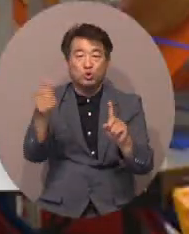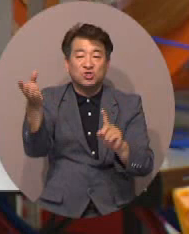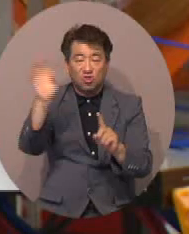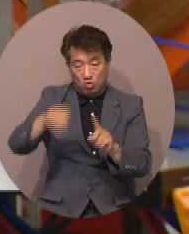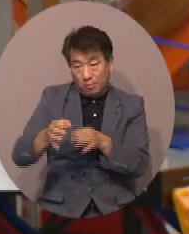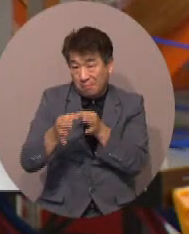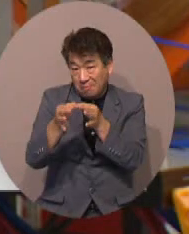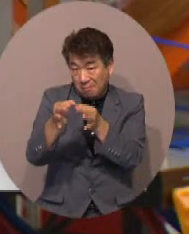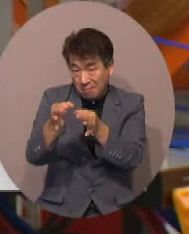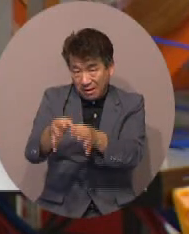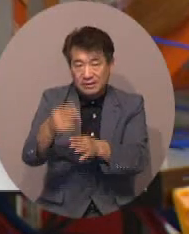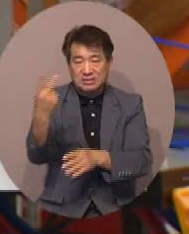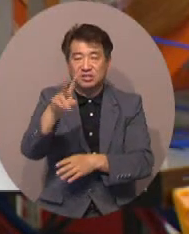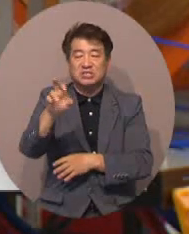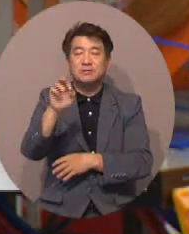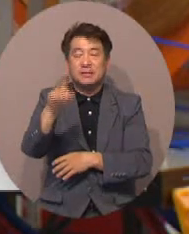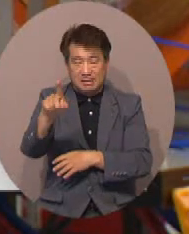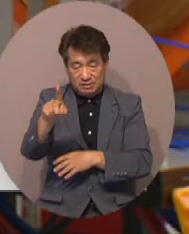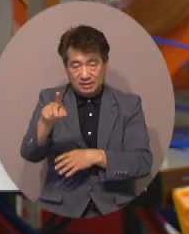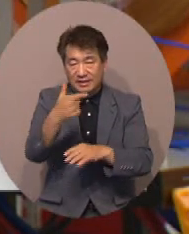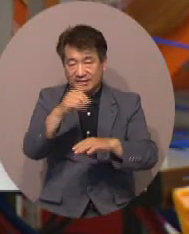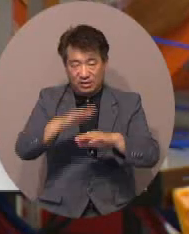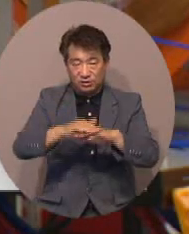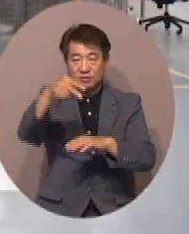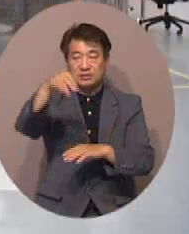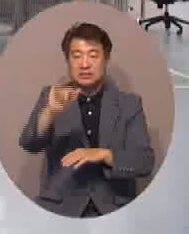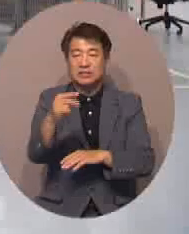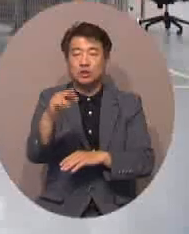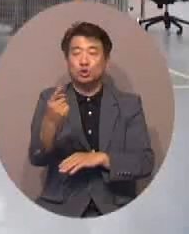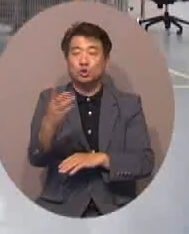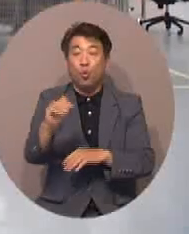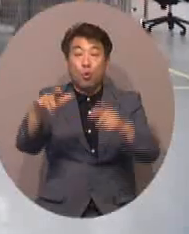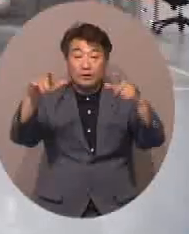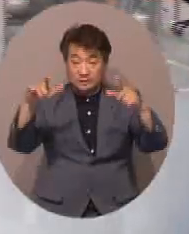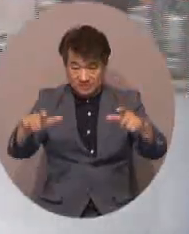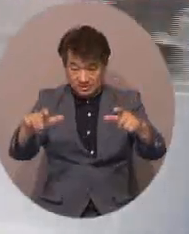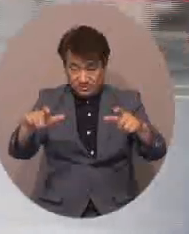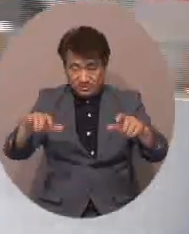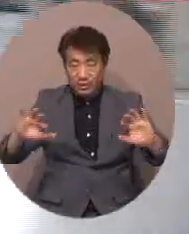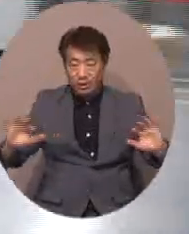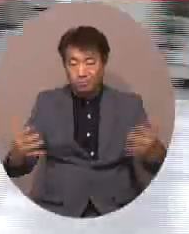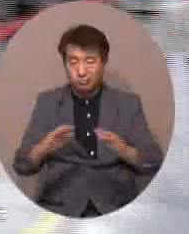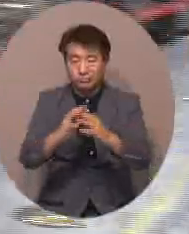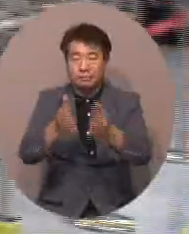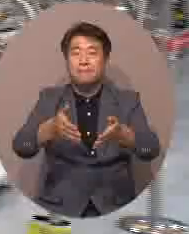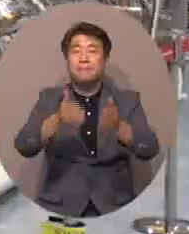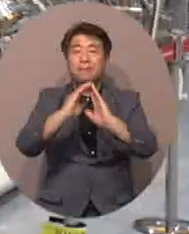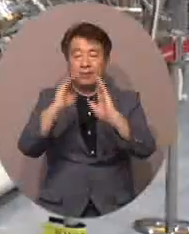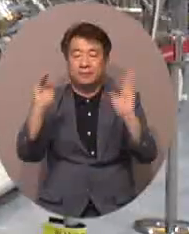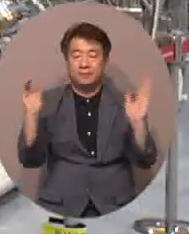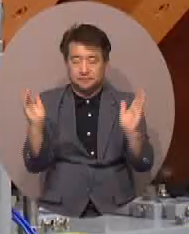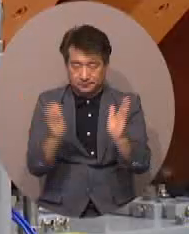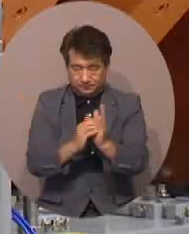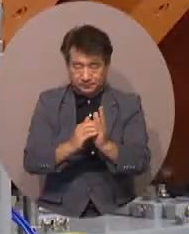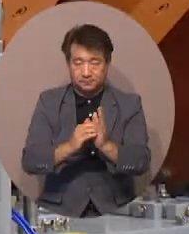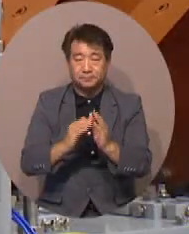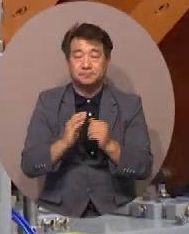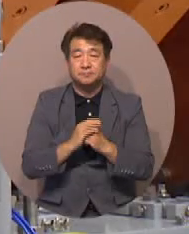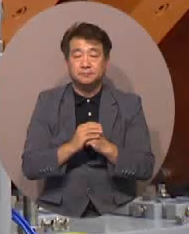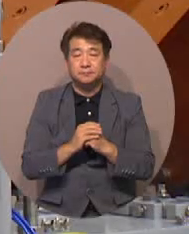투입돼 2021년 12월 대전 신동 지군의 저에너지 구간 1단계 구축 사업이